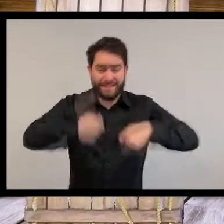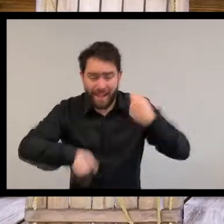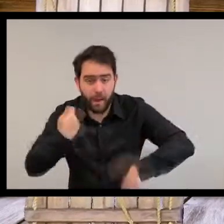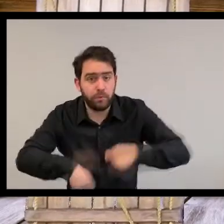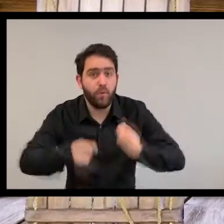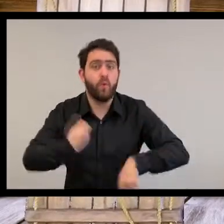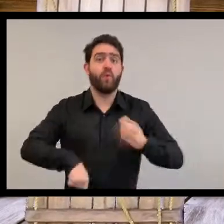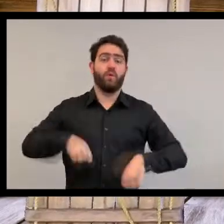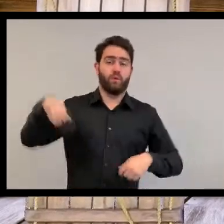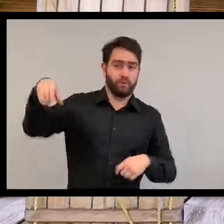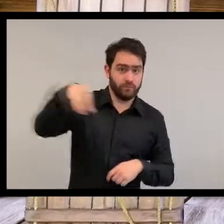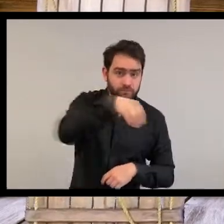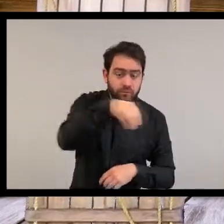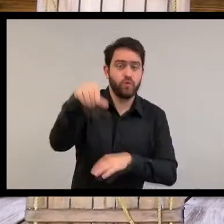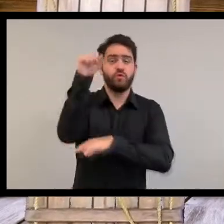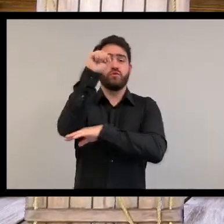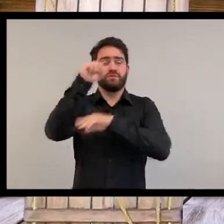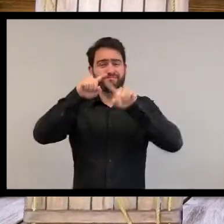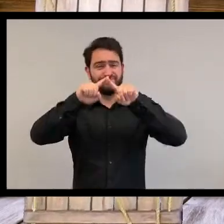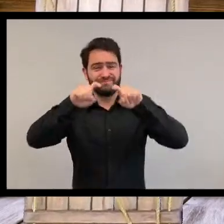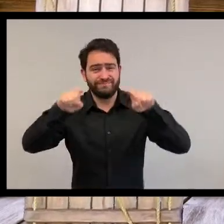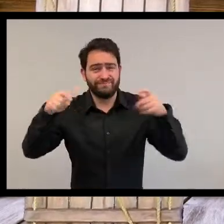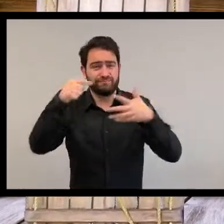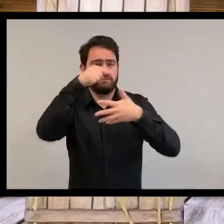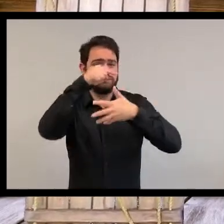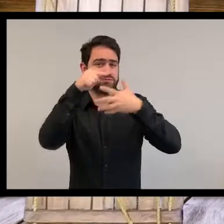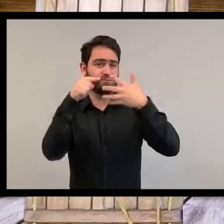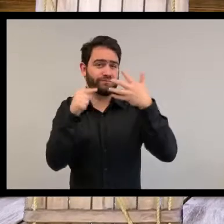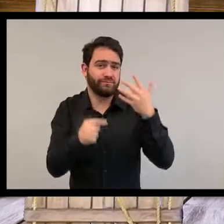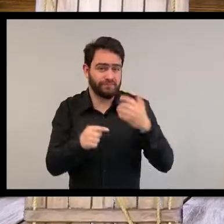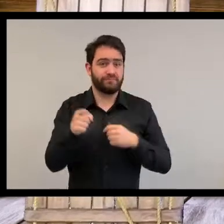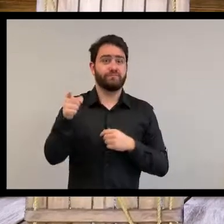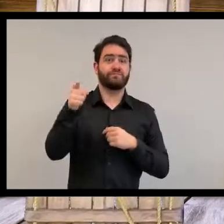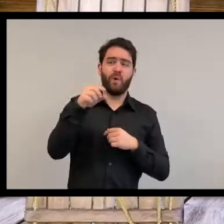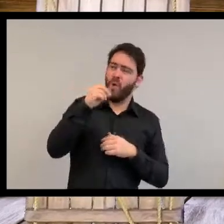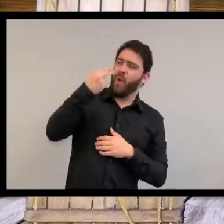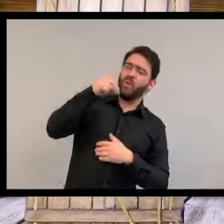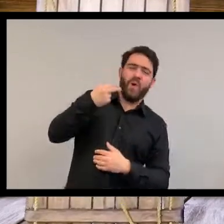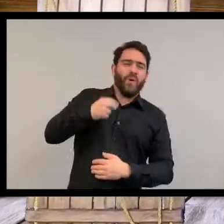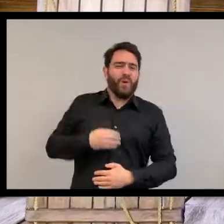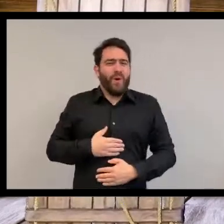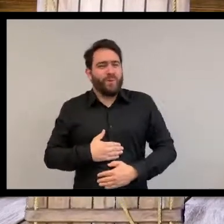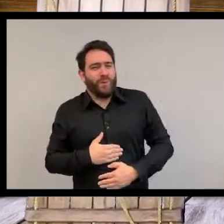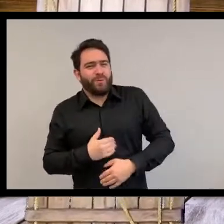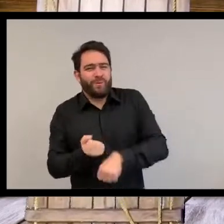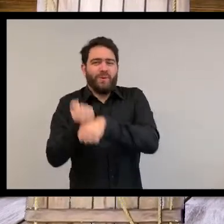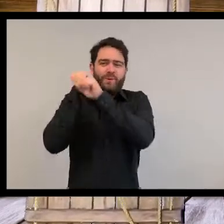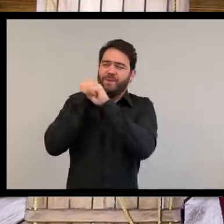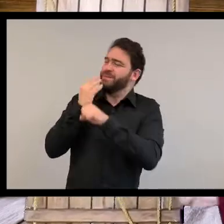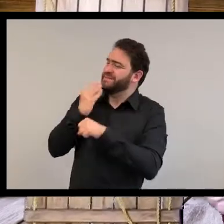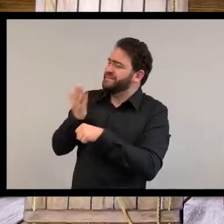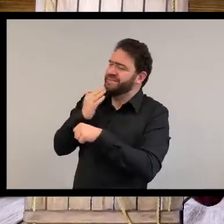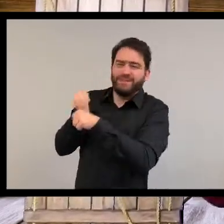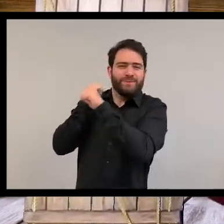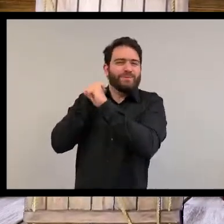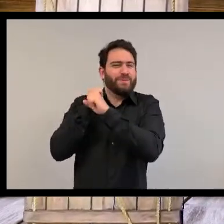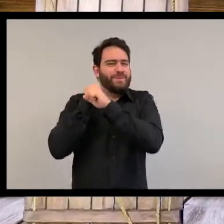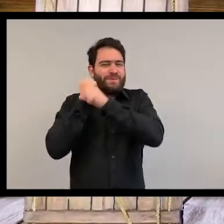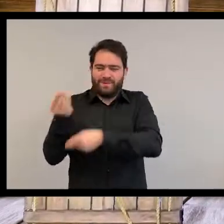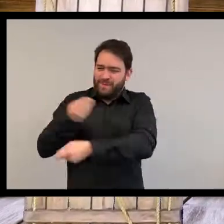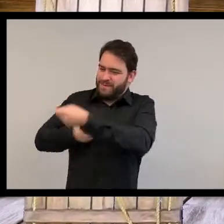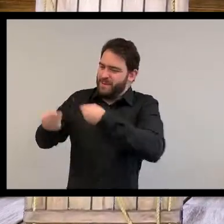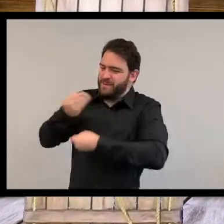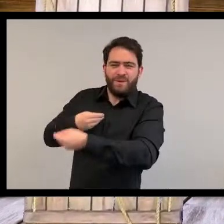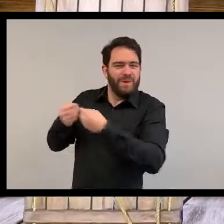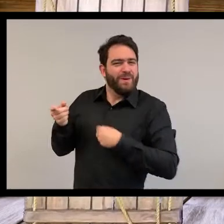mais il est bien rempli quand même! » Ce sont les jouets pour les enfants, la musique, des tambours et des flûtes de